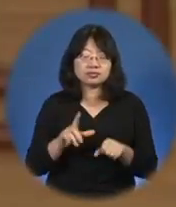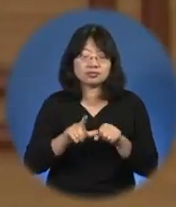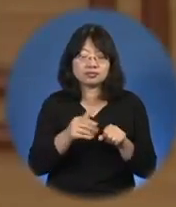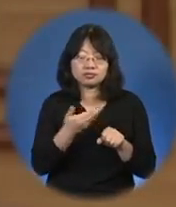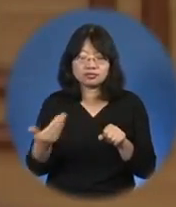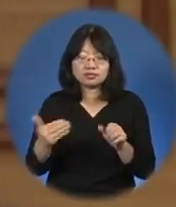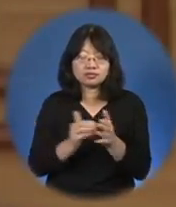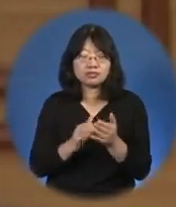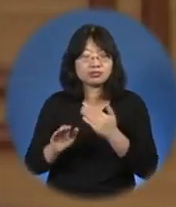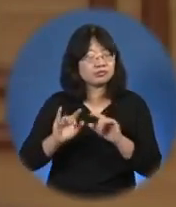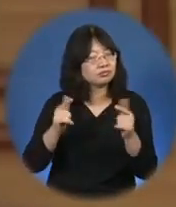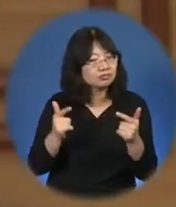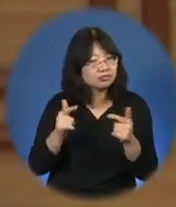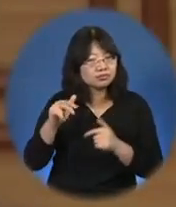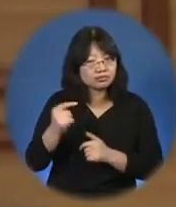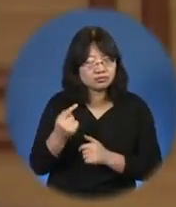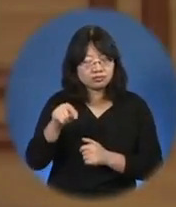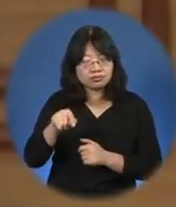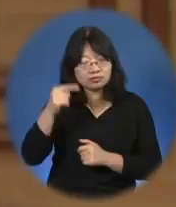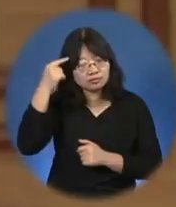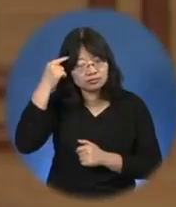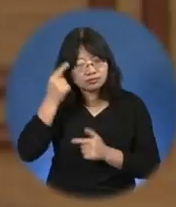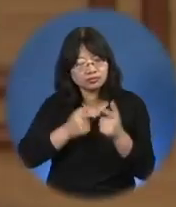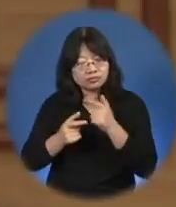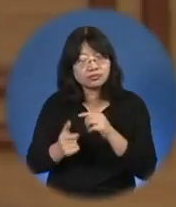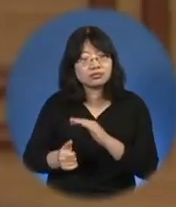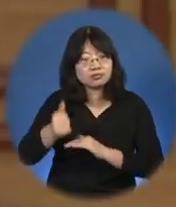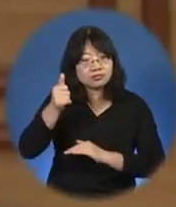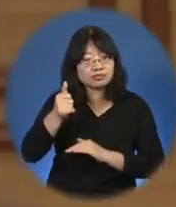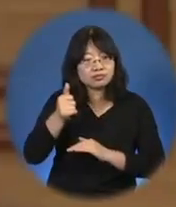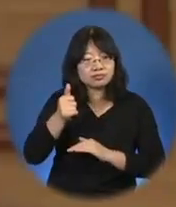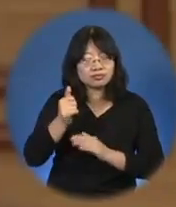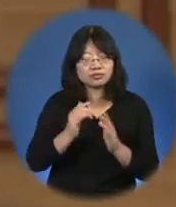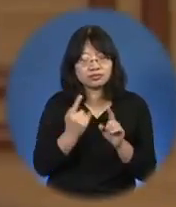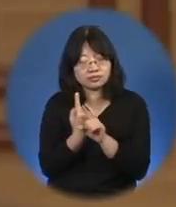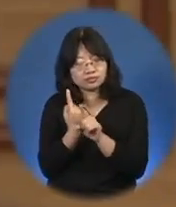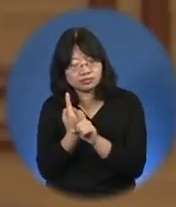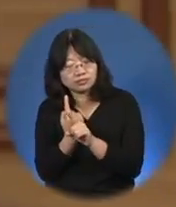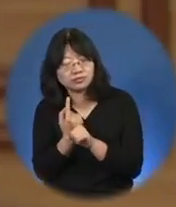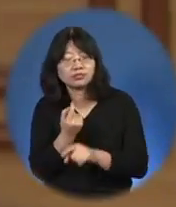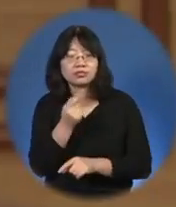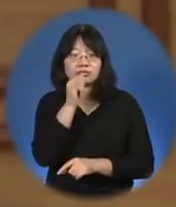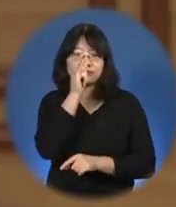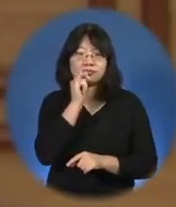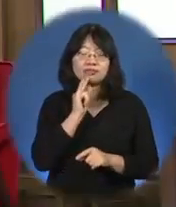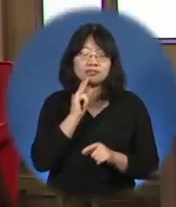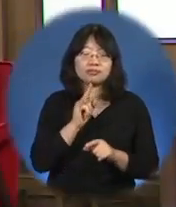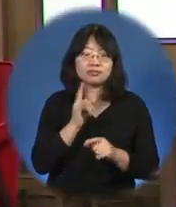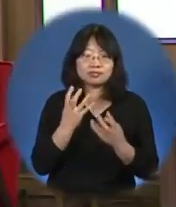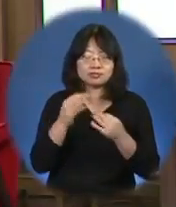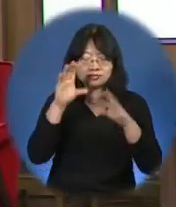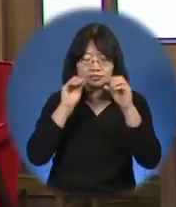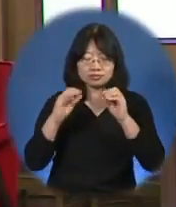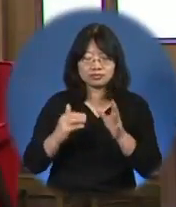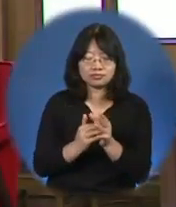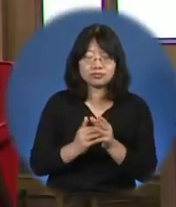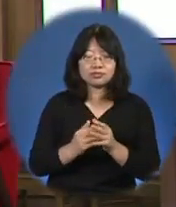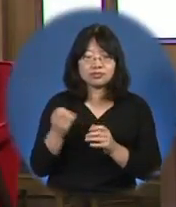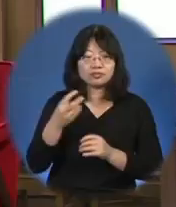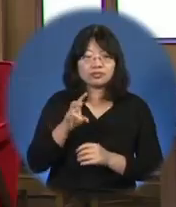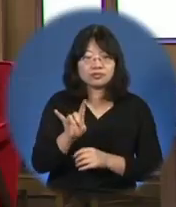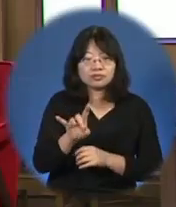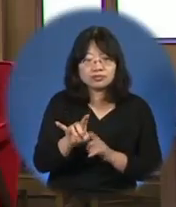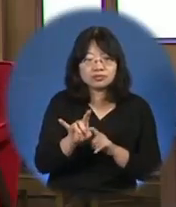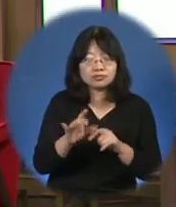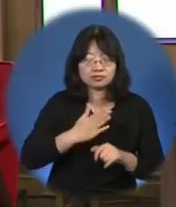시간이 지나면서 아니야 그래도 이 생각이 더 옳겠다 이렇게 해서 이제 변화가 좀 있었다는 얘기를 많이 들었고요. 네네. 또